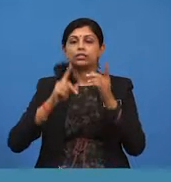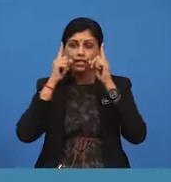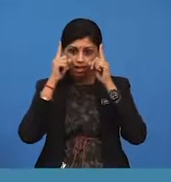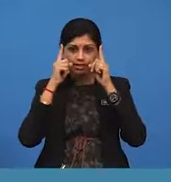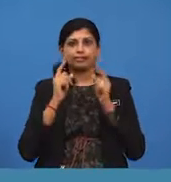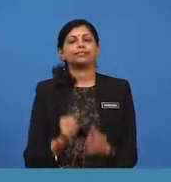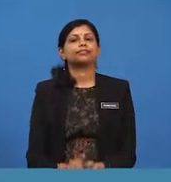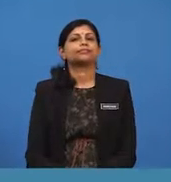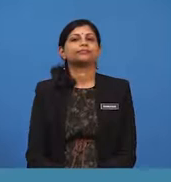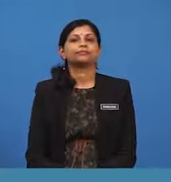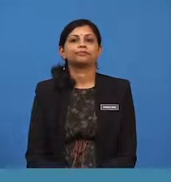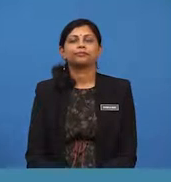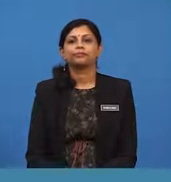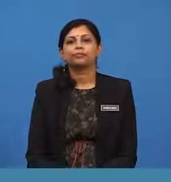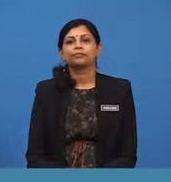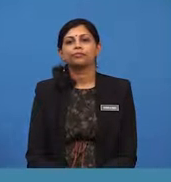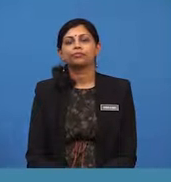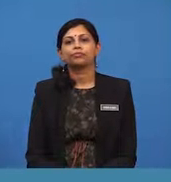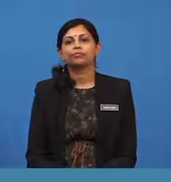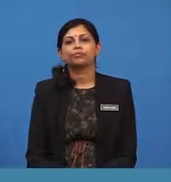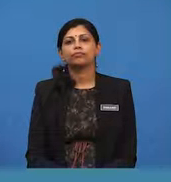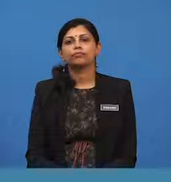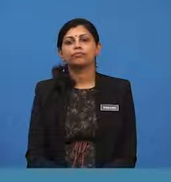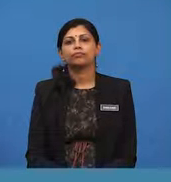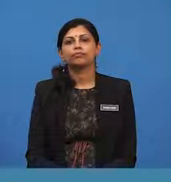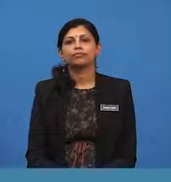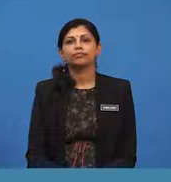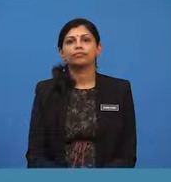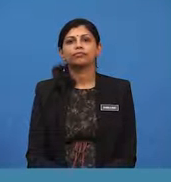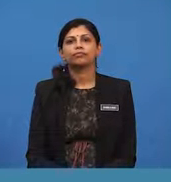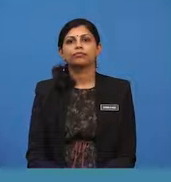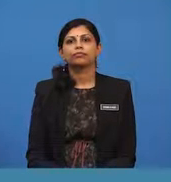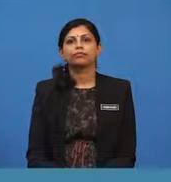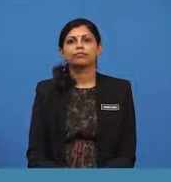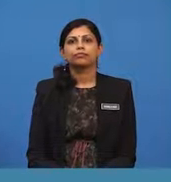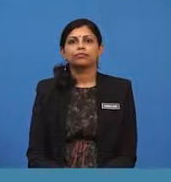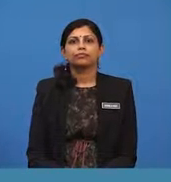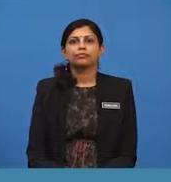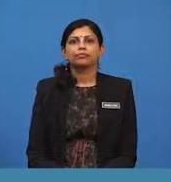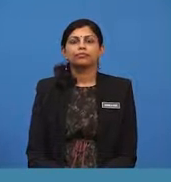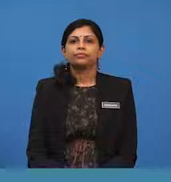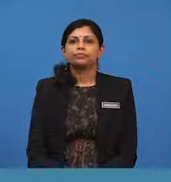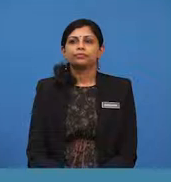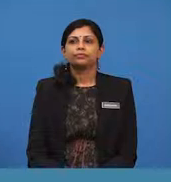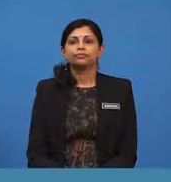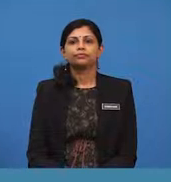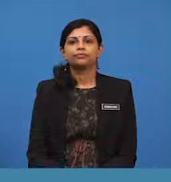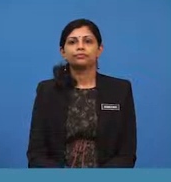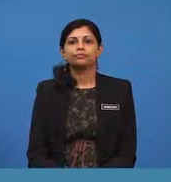penghasilan daya gerak elektrik DGE tanpa menggunakan sebarang sumber